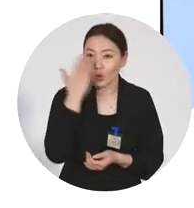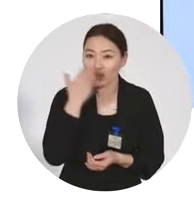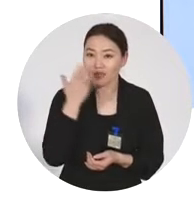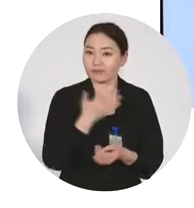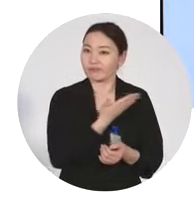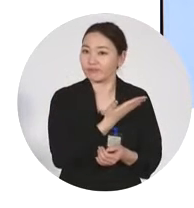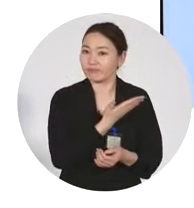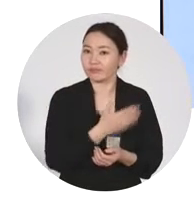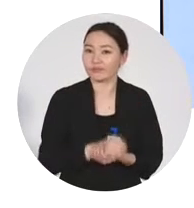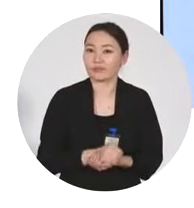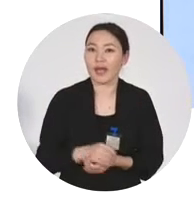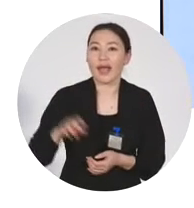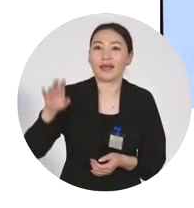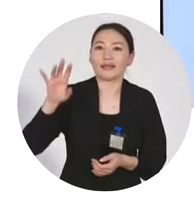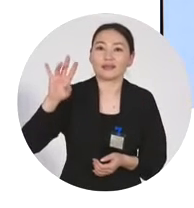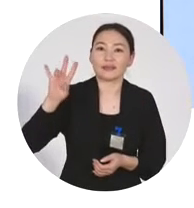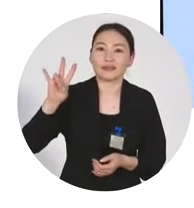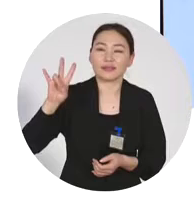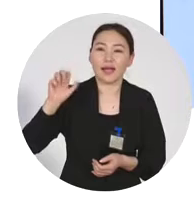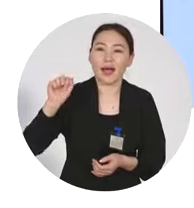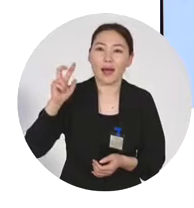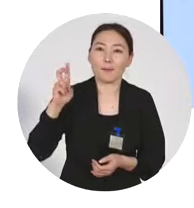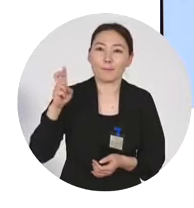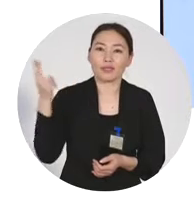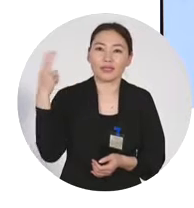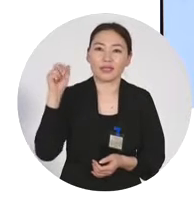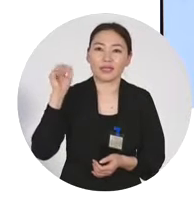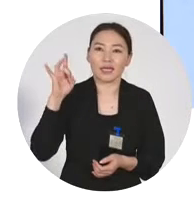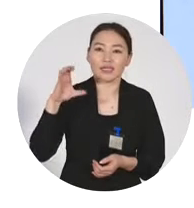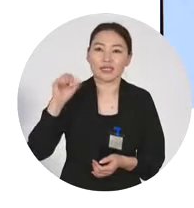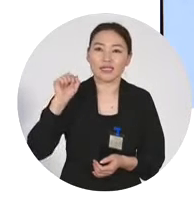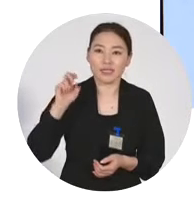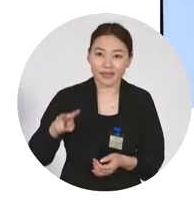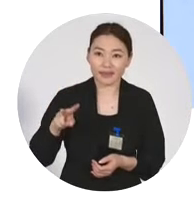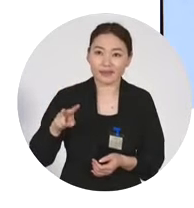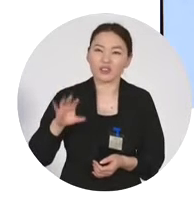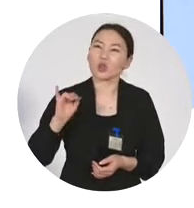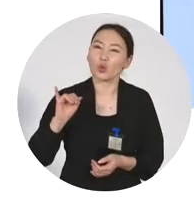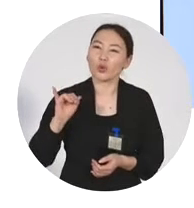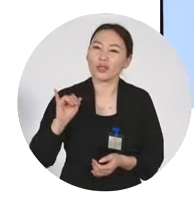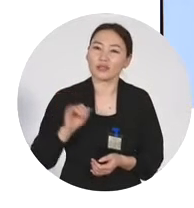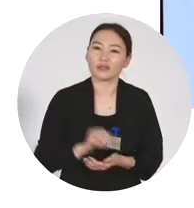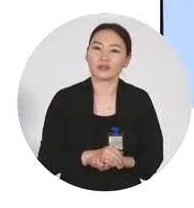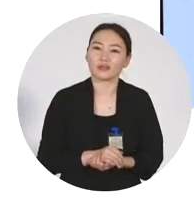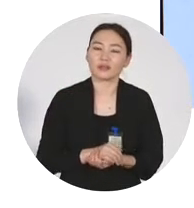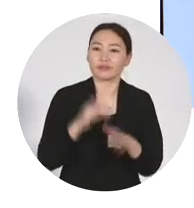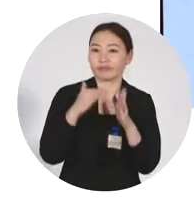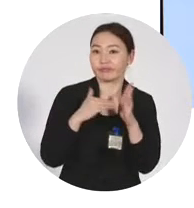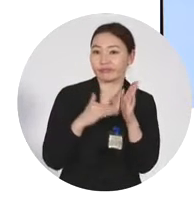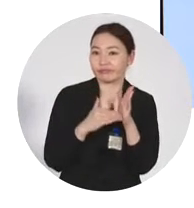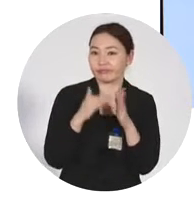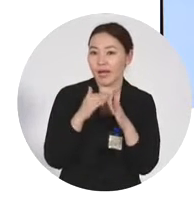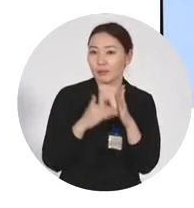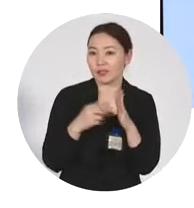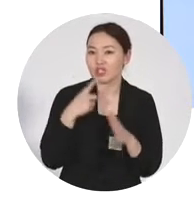За навдарсал буюу хувилга үсгээр төгссөн гэж байгаа. За энэ навдарсал гэдэг нь ямар өчтэй вэ гэдгийг та нар